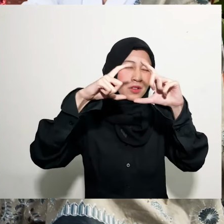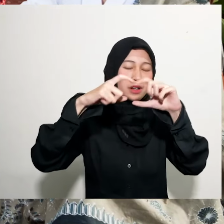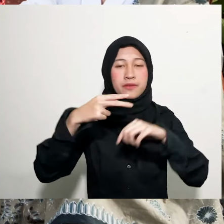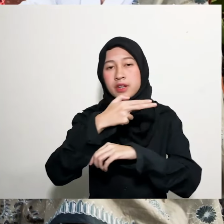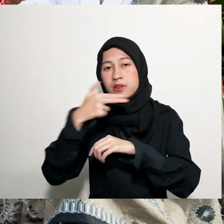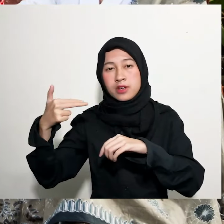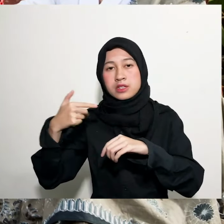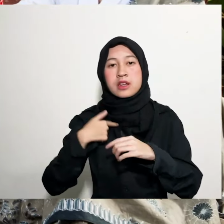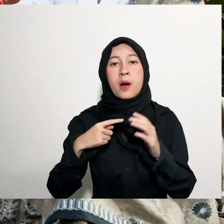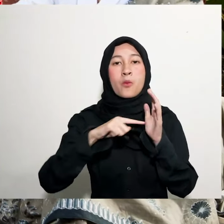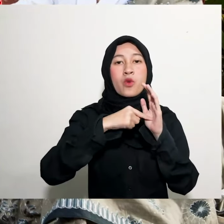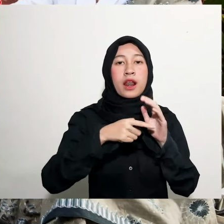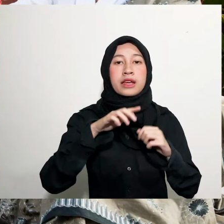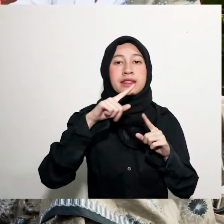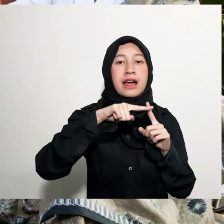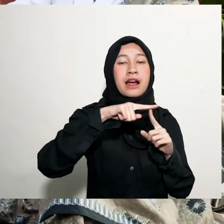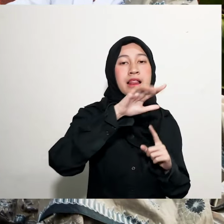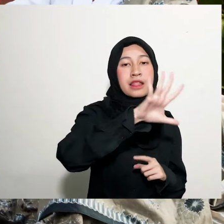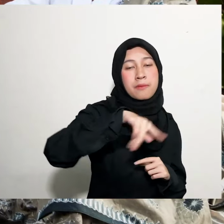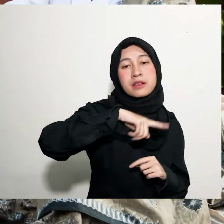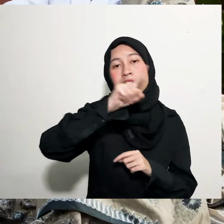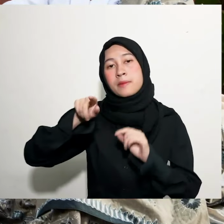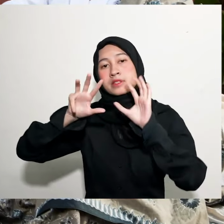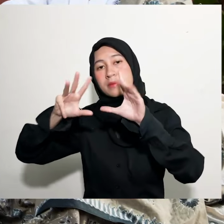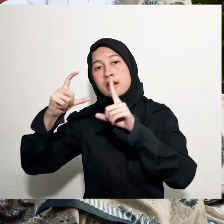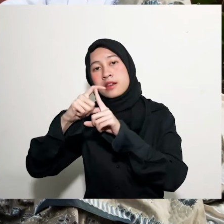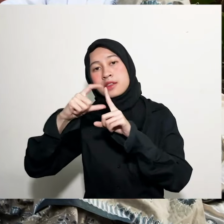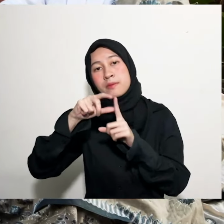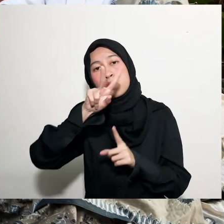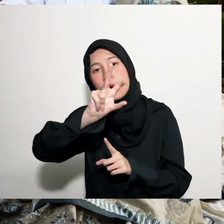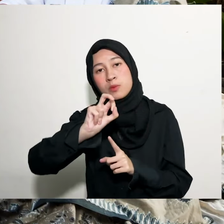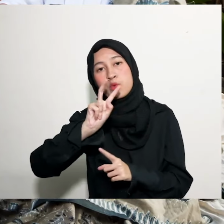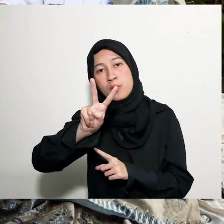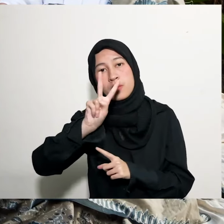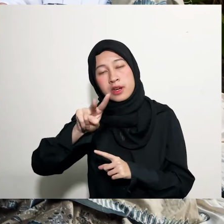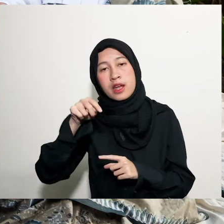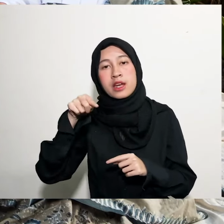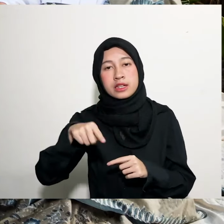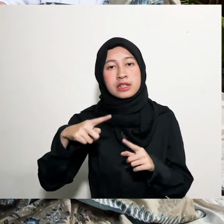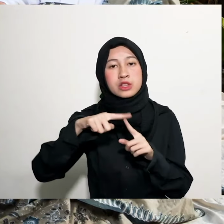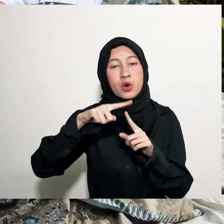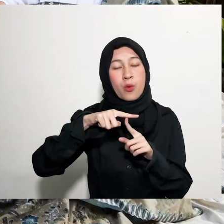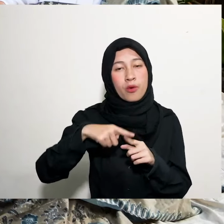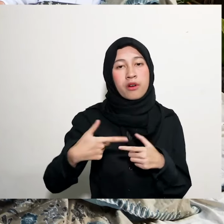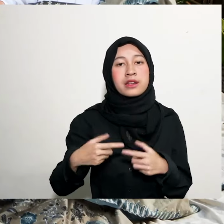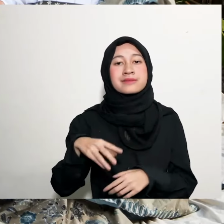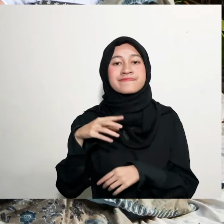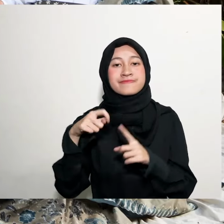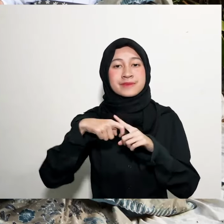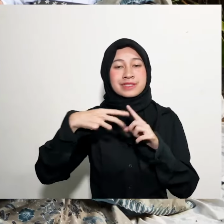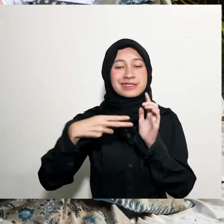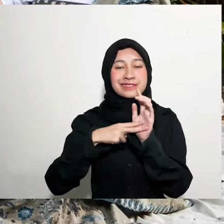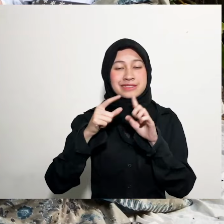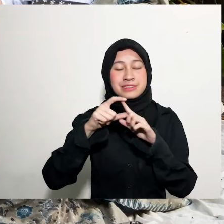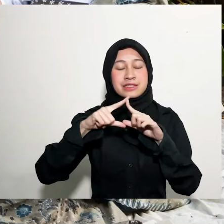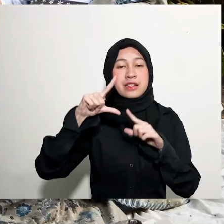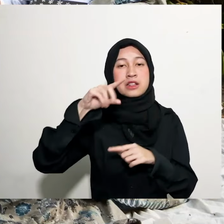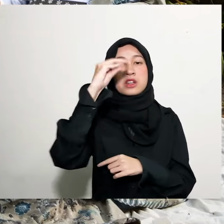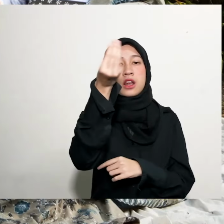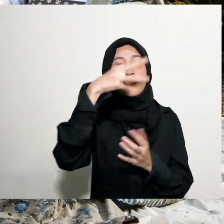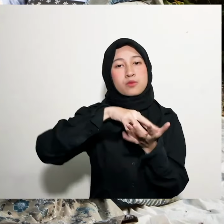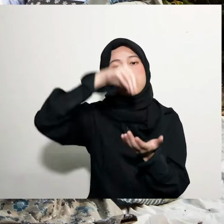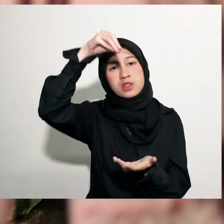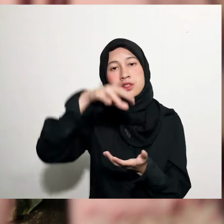Indonesia. Pameran berlangsung dari tanggal 5 hingga 9 Desember 2022 di Terowongan Kendal, Jakarta